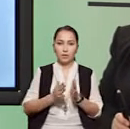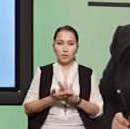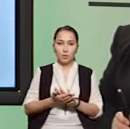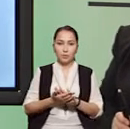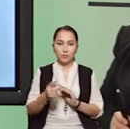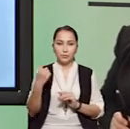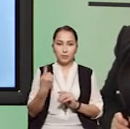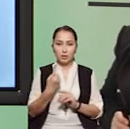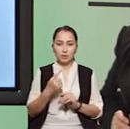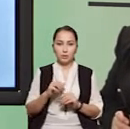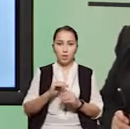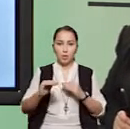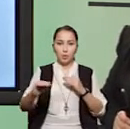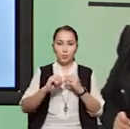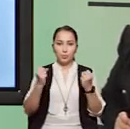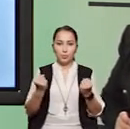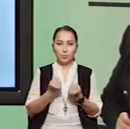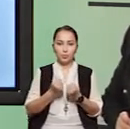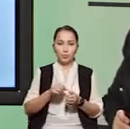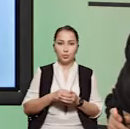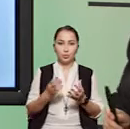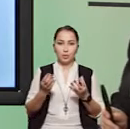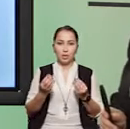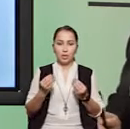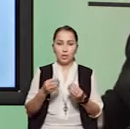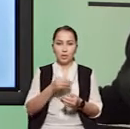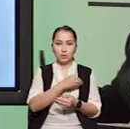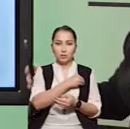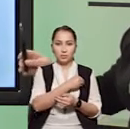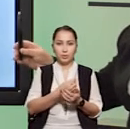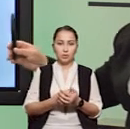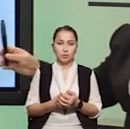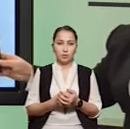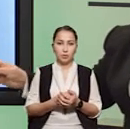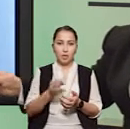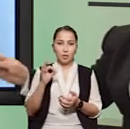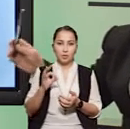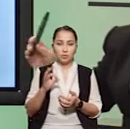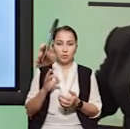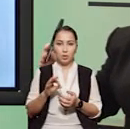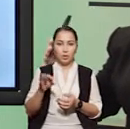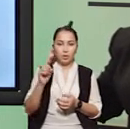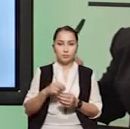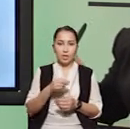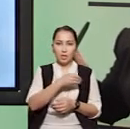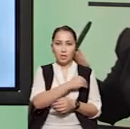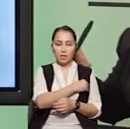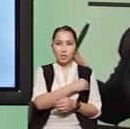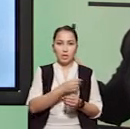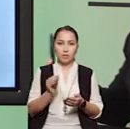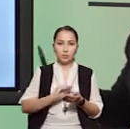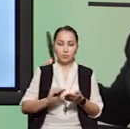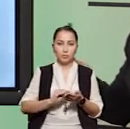hodisani. Birinchisi muzni erish temperaturasi, ya'ni 0 gradus deb